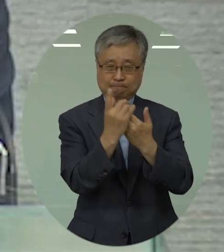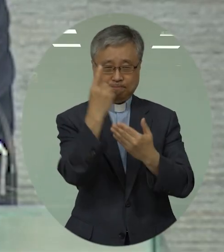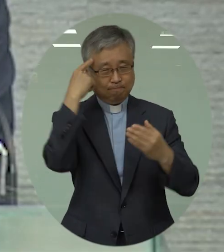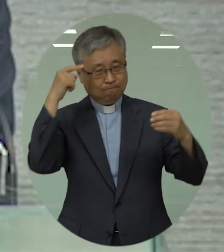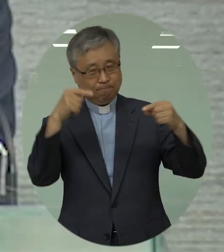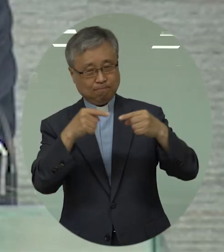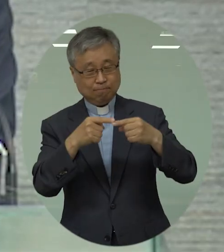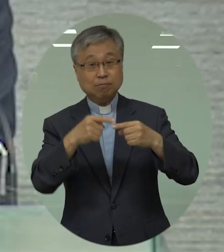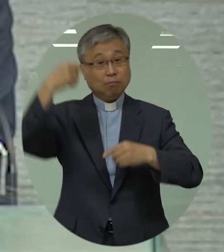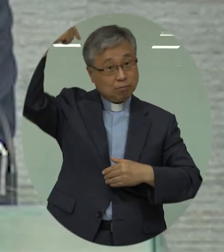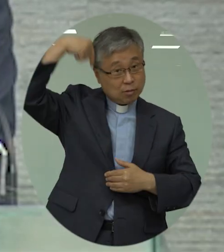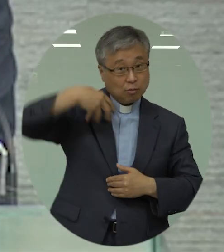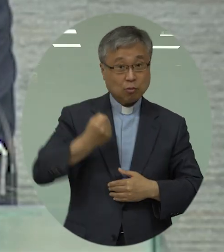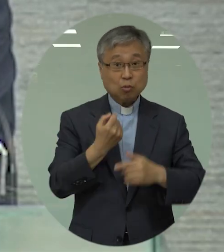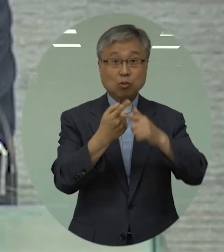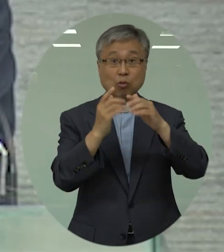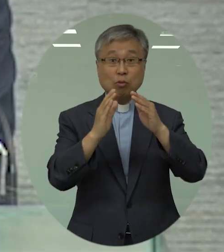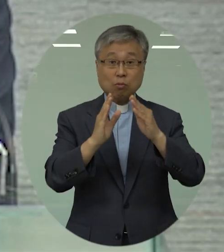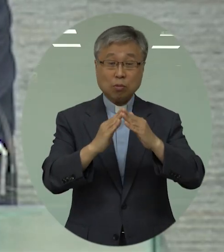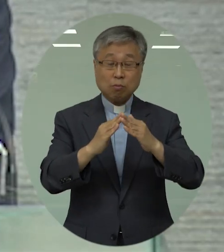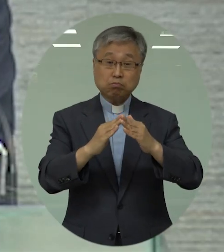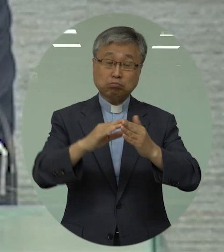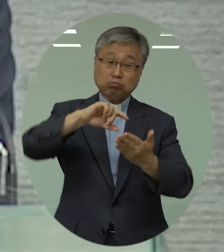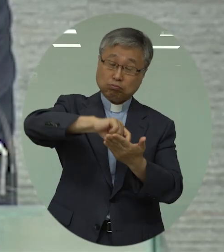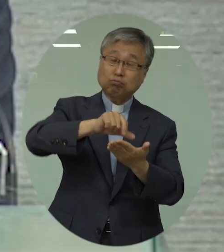안에 정착하도록 돕고자 하는 것.